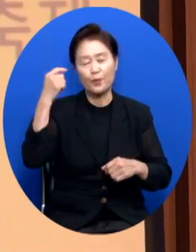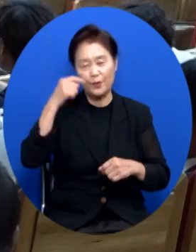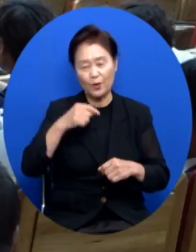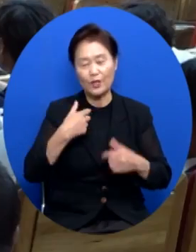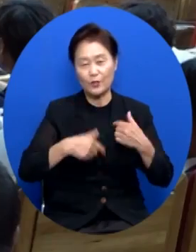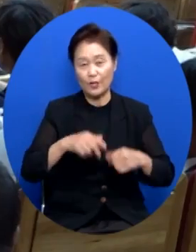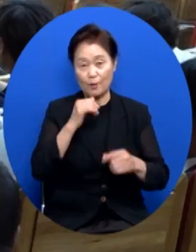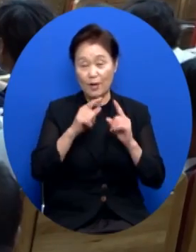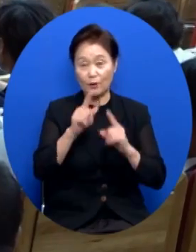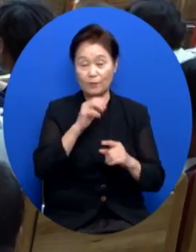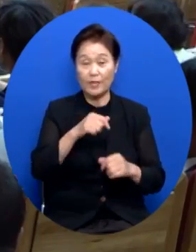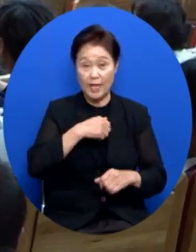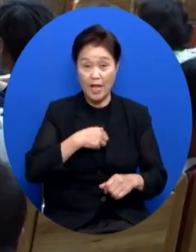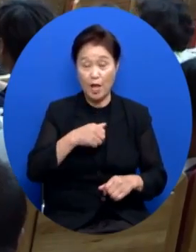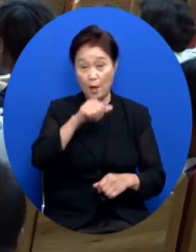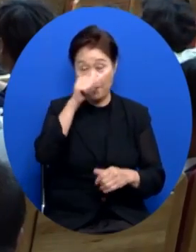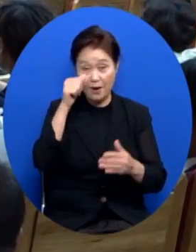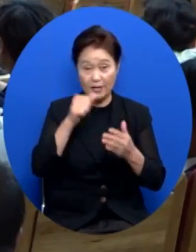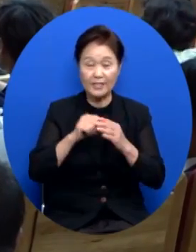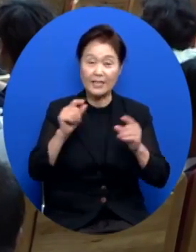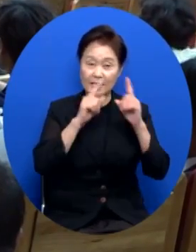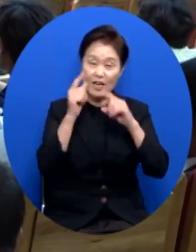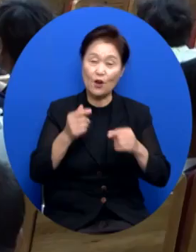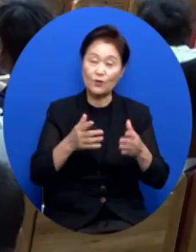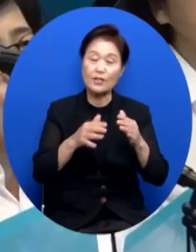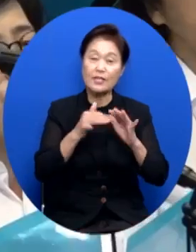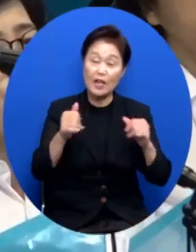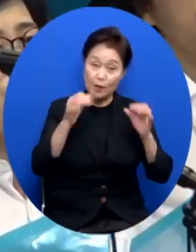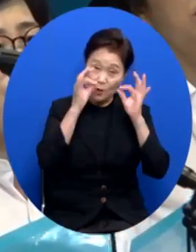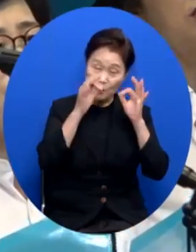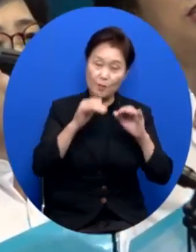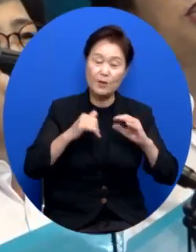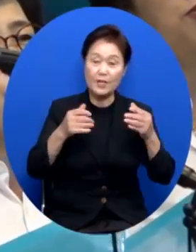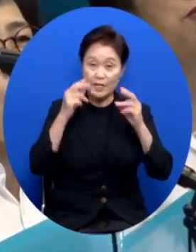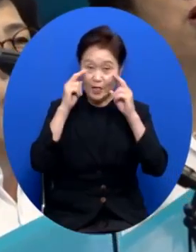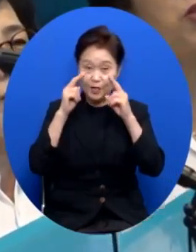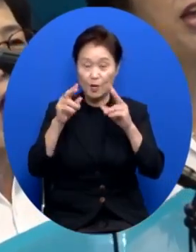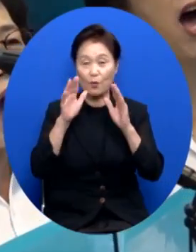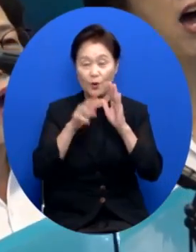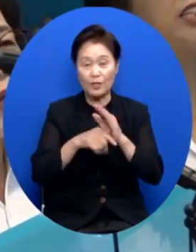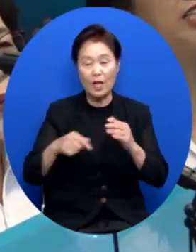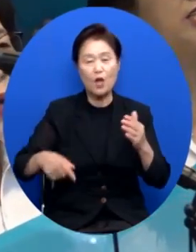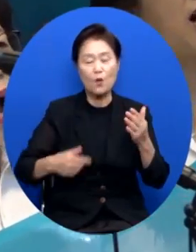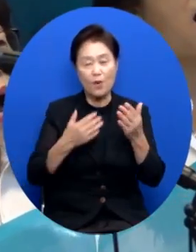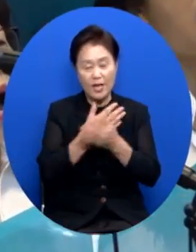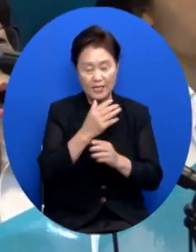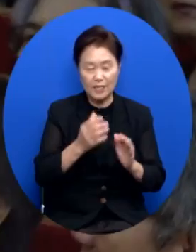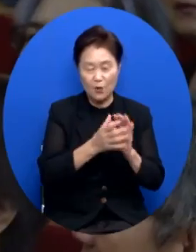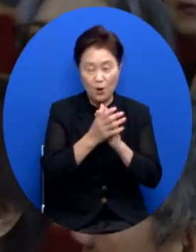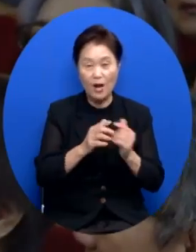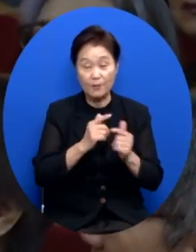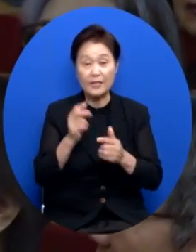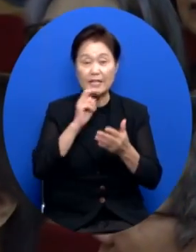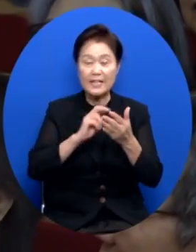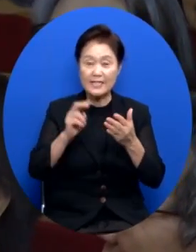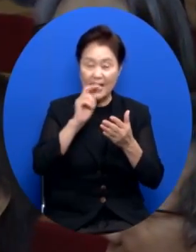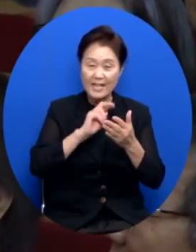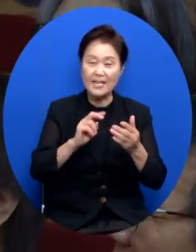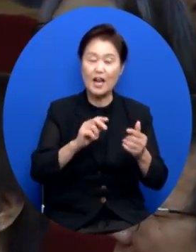콰이어는 내 평생 살아온 길, 사람을 보며 세상을 볼 때 등 회심, 승리, 화합 등 찬양 발표가